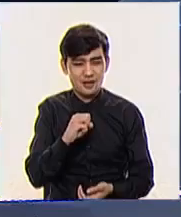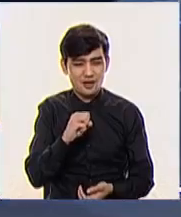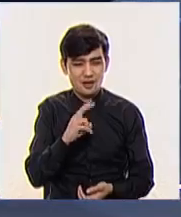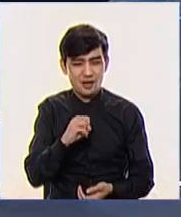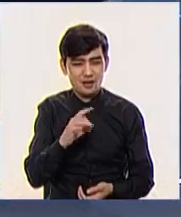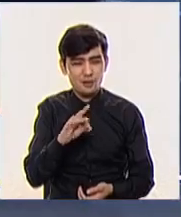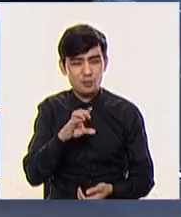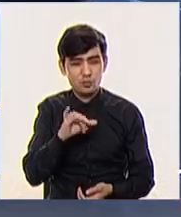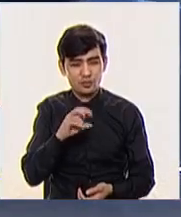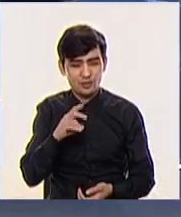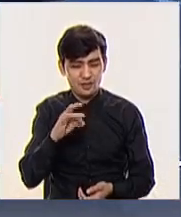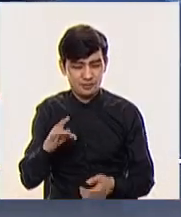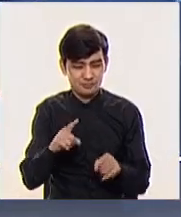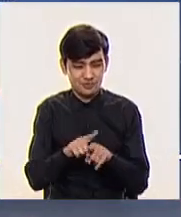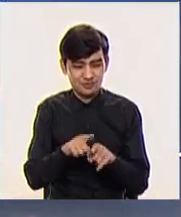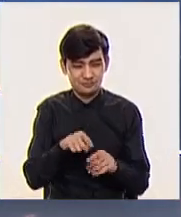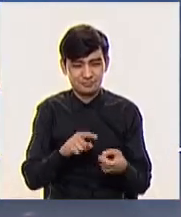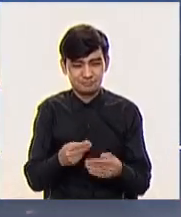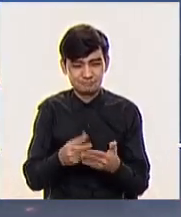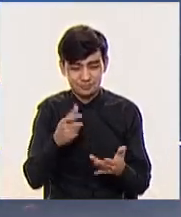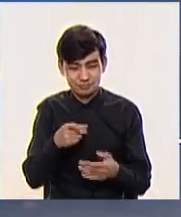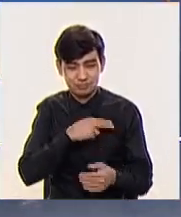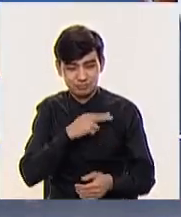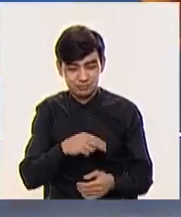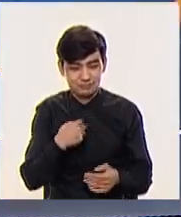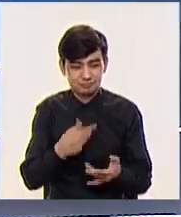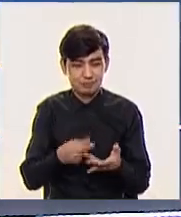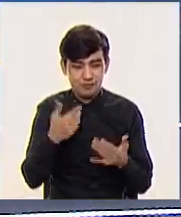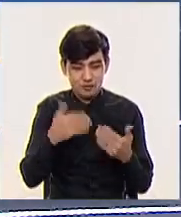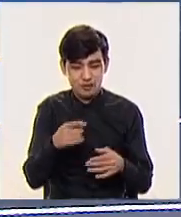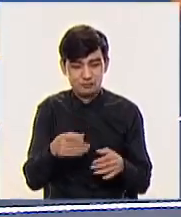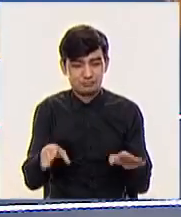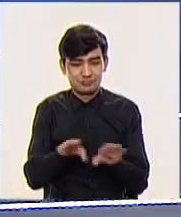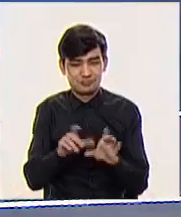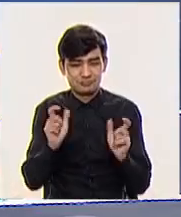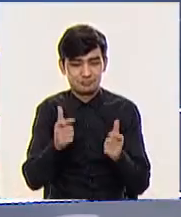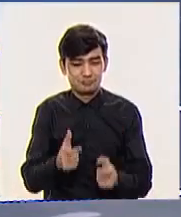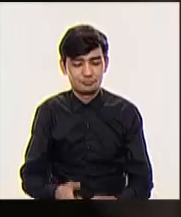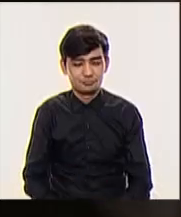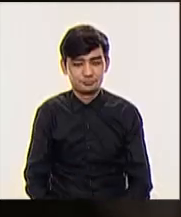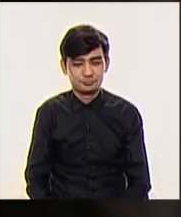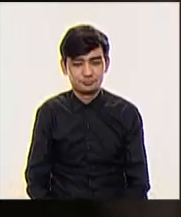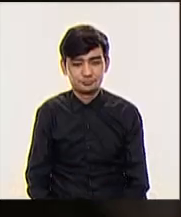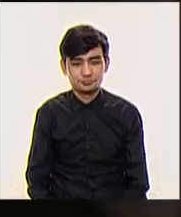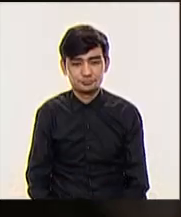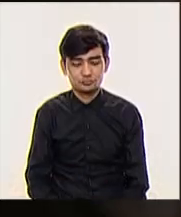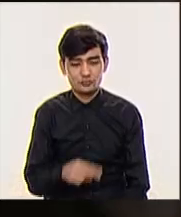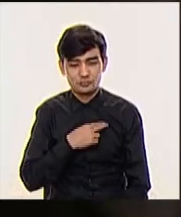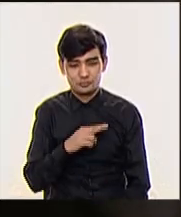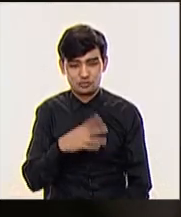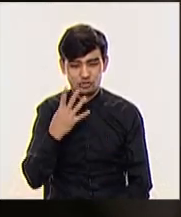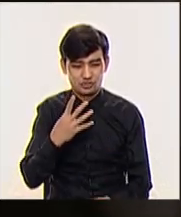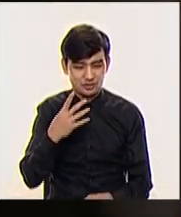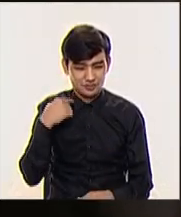на основании биоматериалов, взятых после их гибели. Зимовку решили закрыть на карантин. Погибло 4